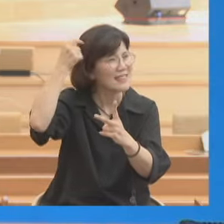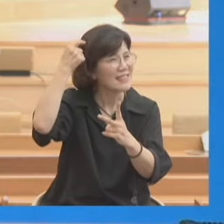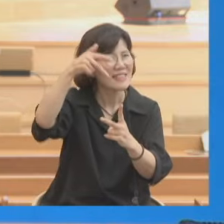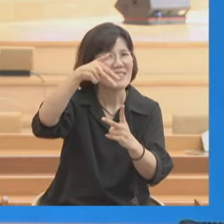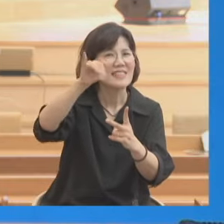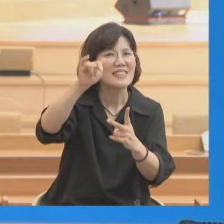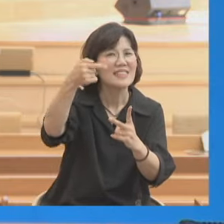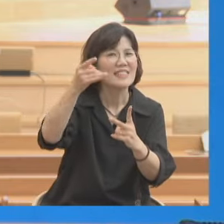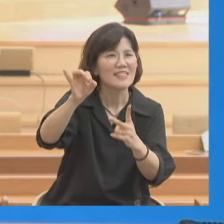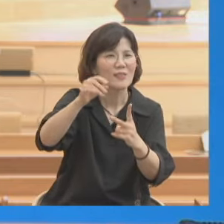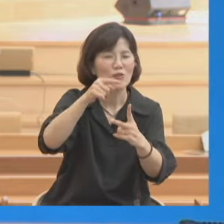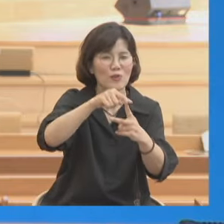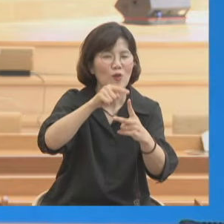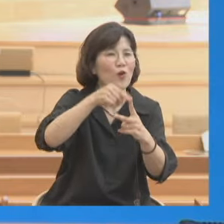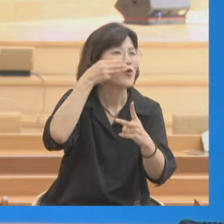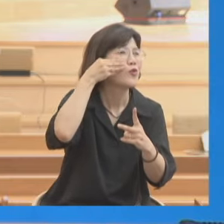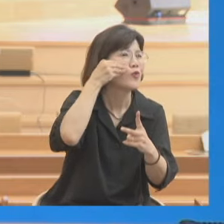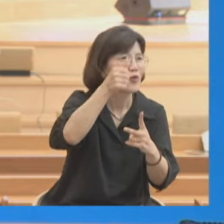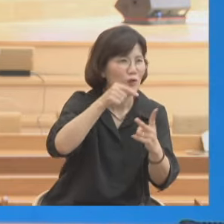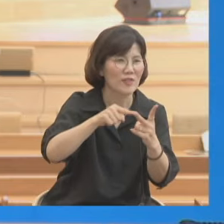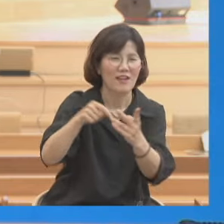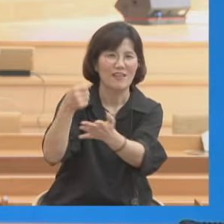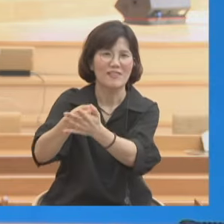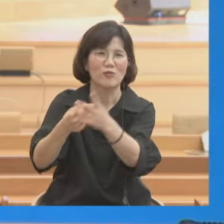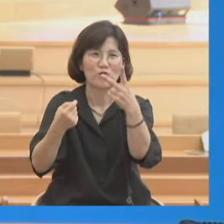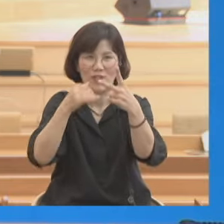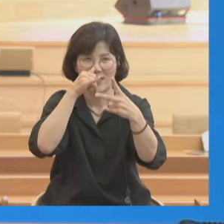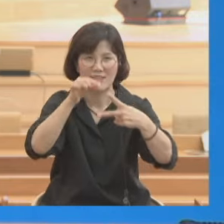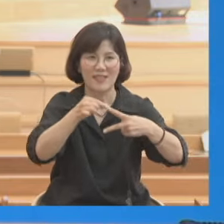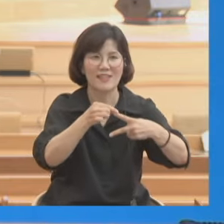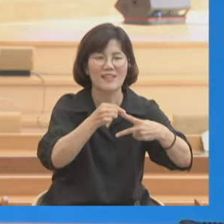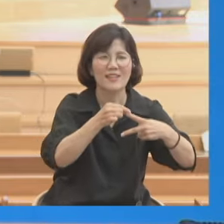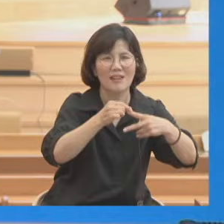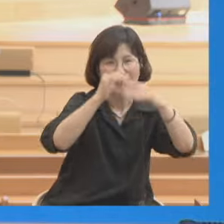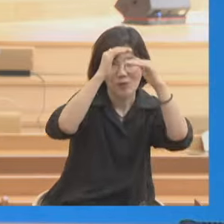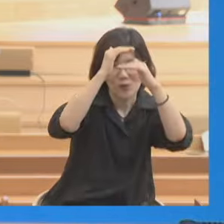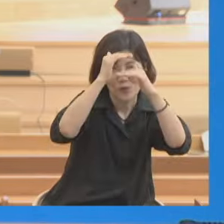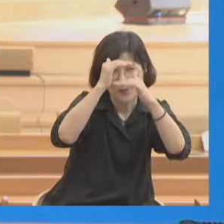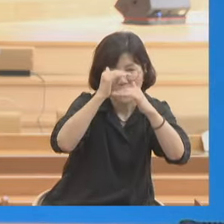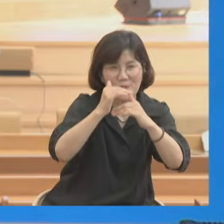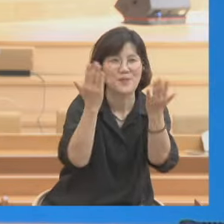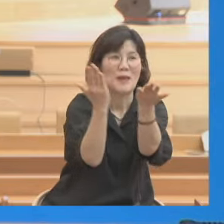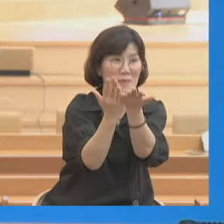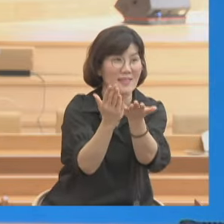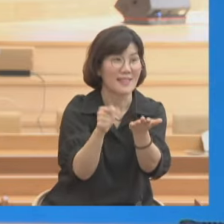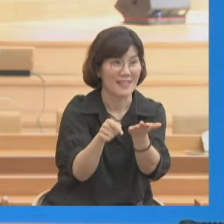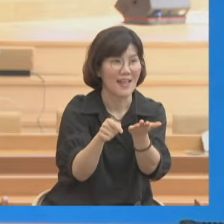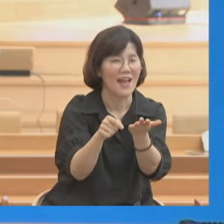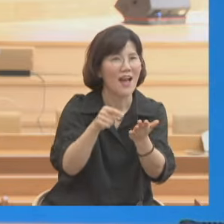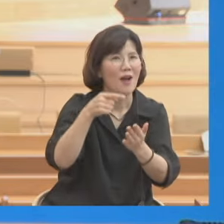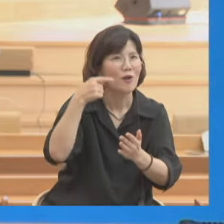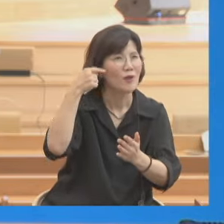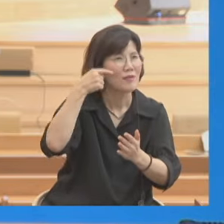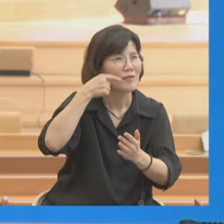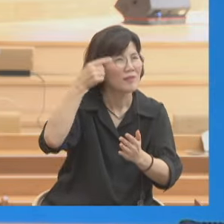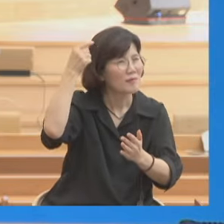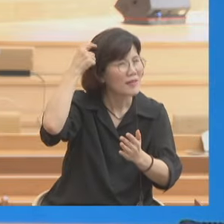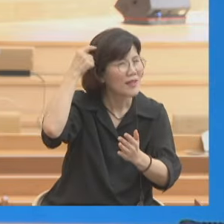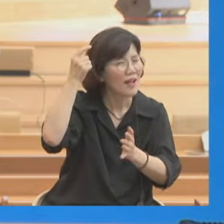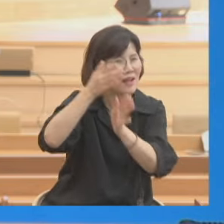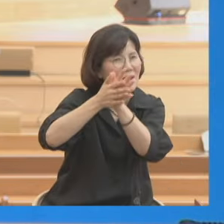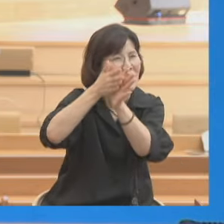지능. 유동성 지능 뭐냐? 논리적인 판단을 하는 거죠. 그리고 어떤 유연한 사고를 해가지고 새로운